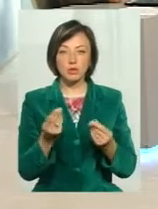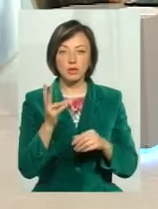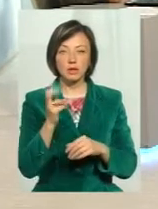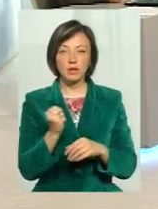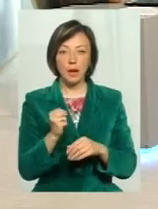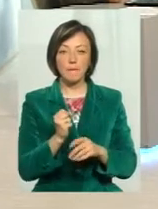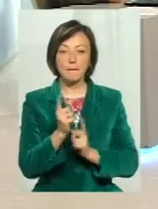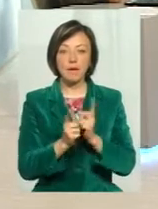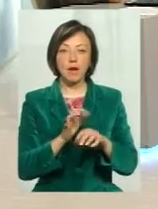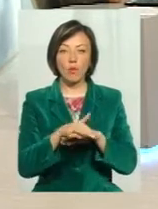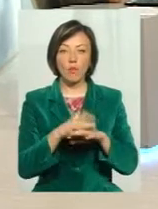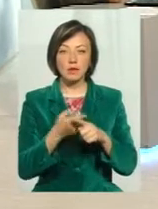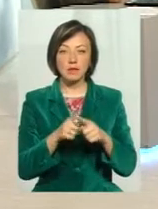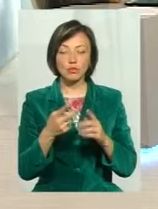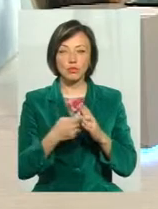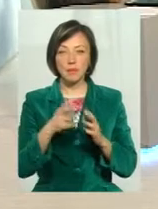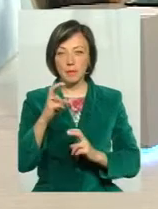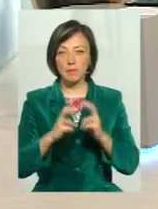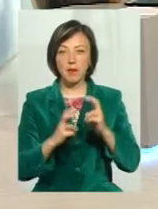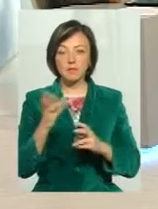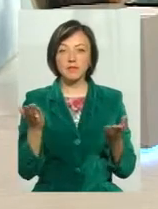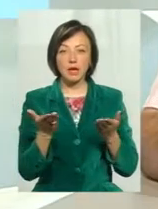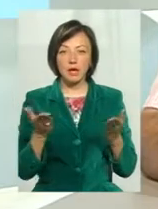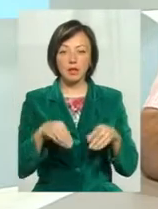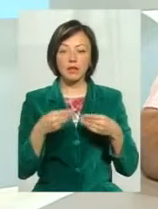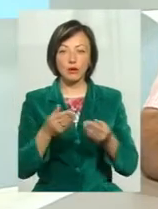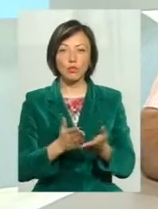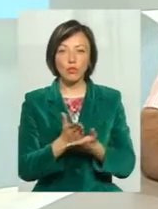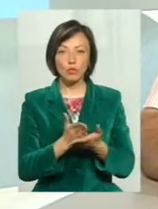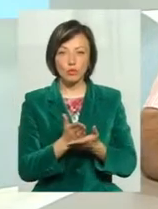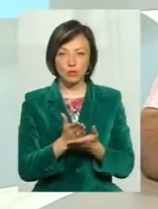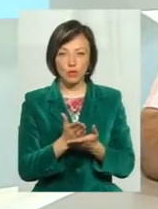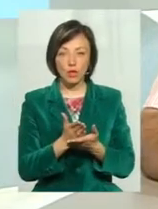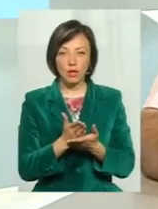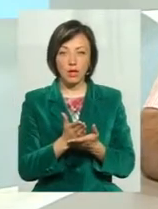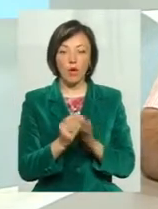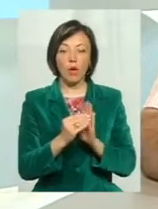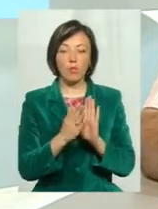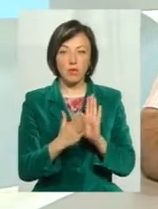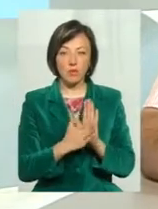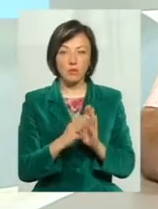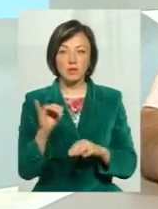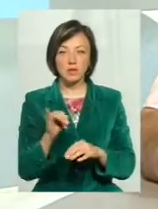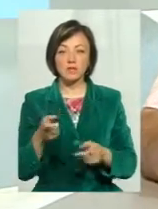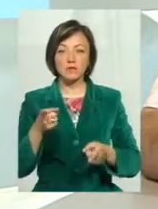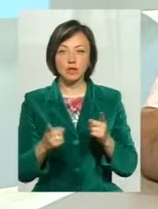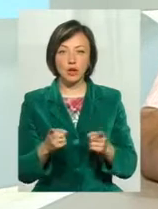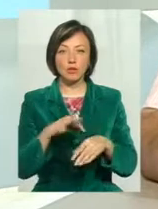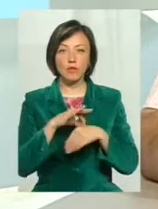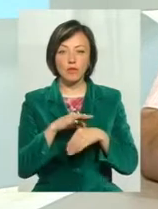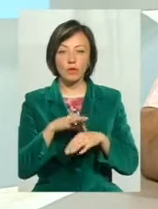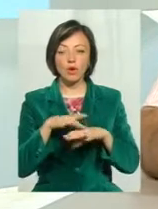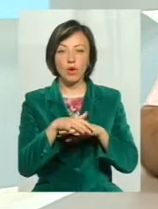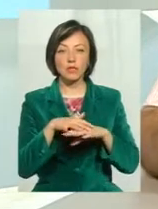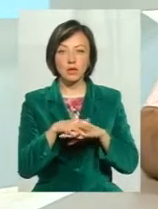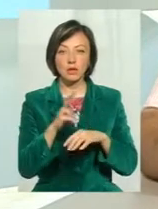на перерахування цієї субсидії підприємствам, які надають послуги, вона обліковується і, звичайно, проводяться